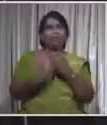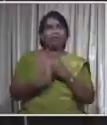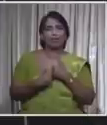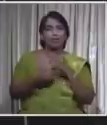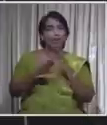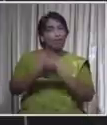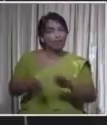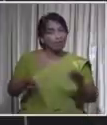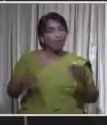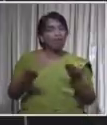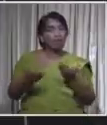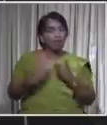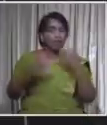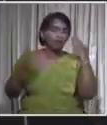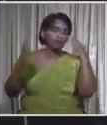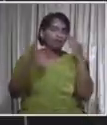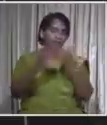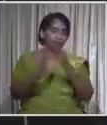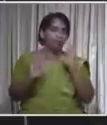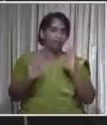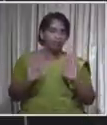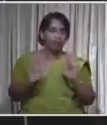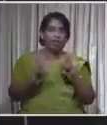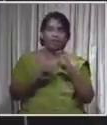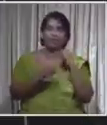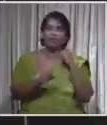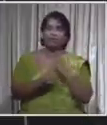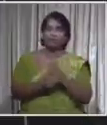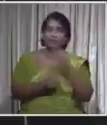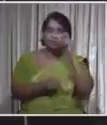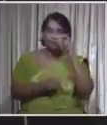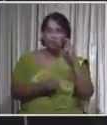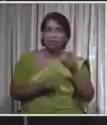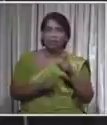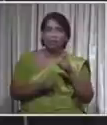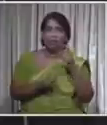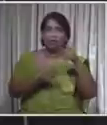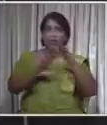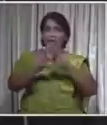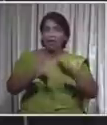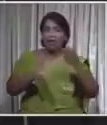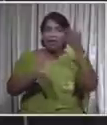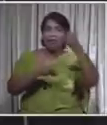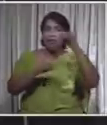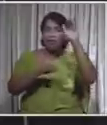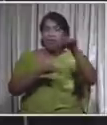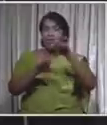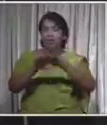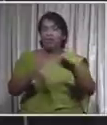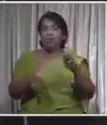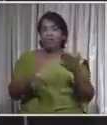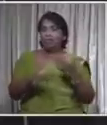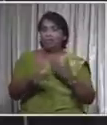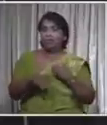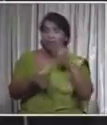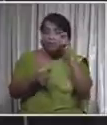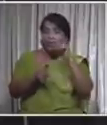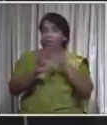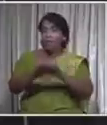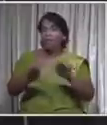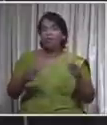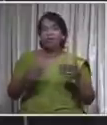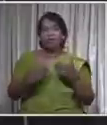දරුවන්ට අපේ දරුවෝ ගැන අපි දැන් බලන්න ඕනේ දැන් දිනේෂ් ගුණවත් මහත්තයා බලන්න ඕනේ දිනේෂ් මහත්තයාගේ දරුවෝ ගැන දැන් අපි බලන්න ඕනේ දරුවෝ ගැන